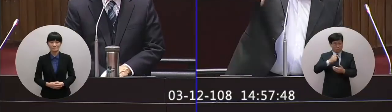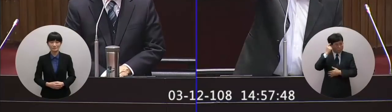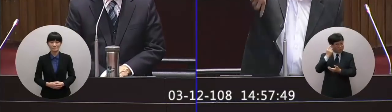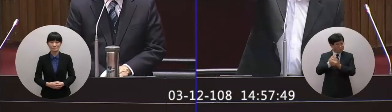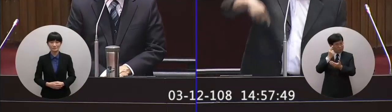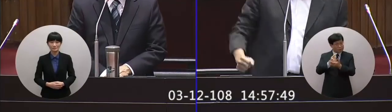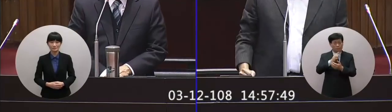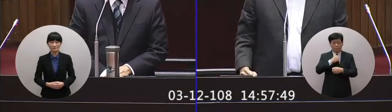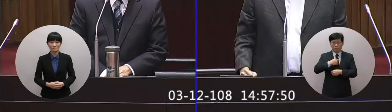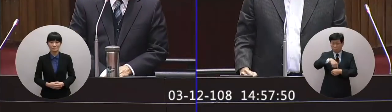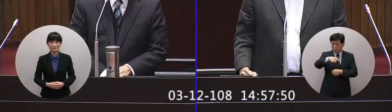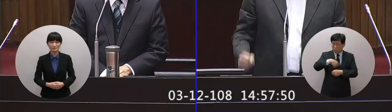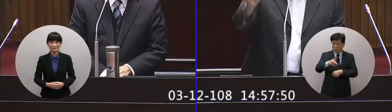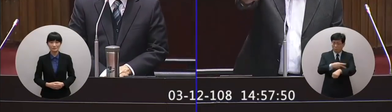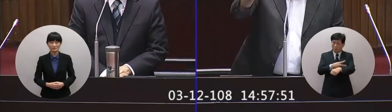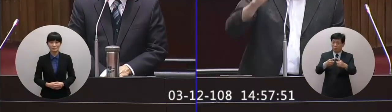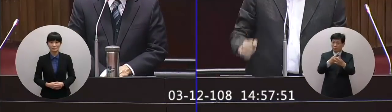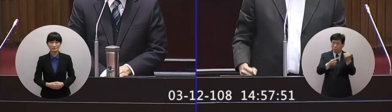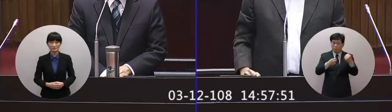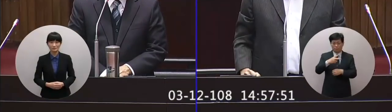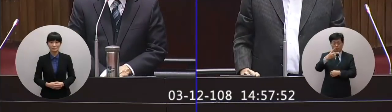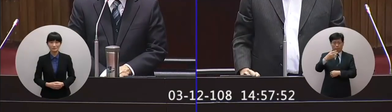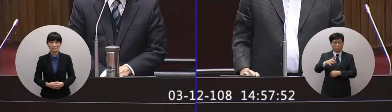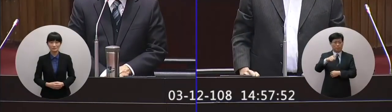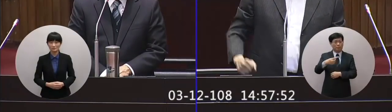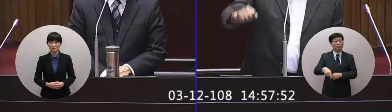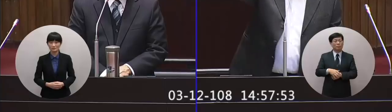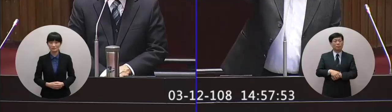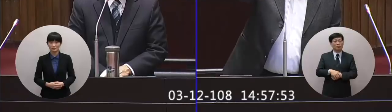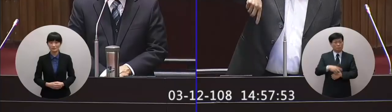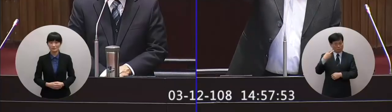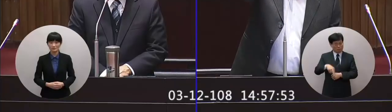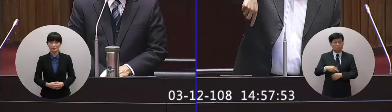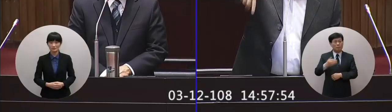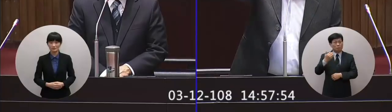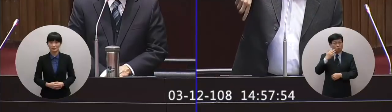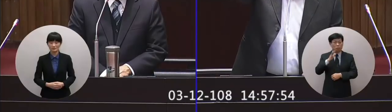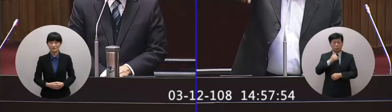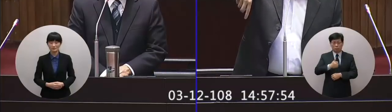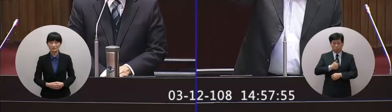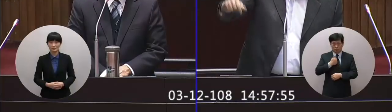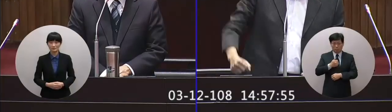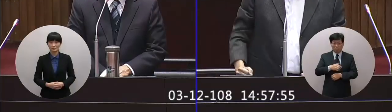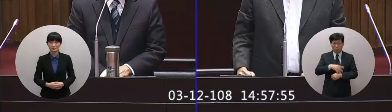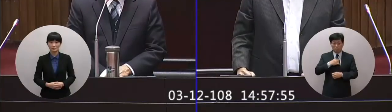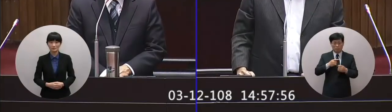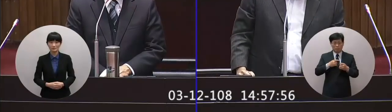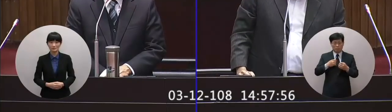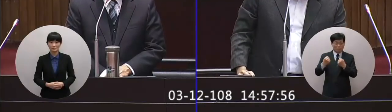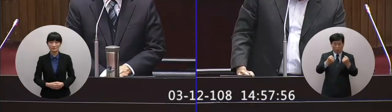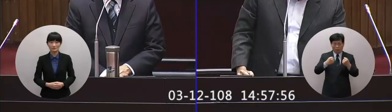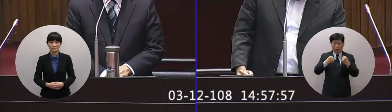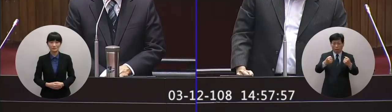天高频的通勤人数，一天得要70,000+人。甚至于在所谓的交通 的一个流量